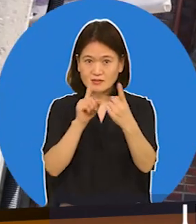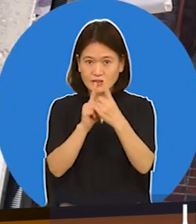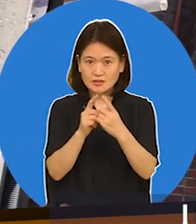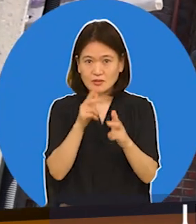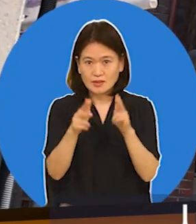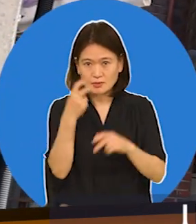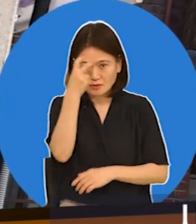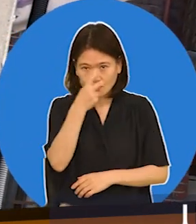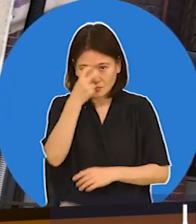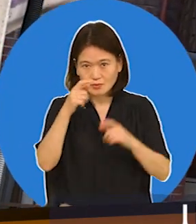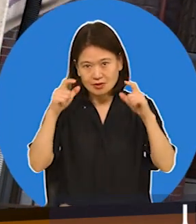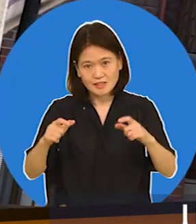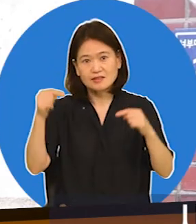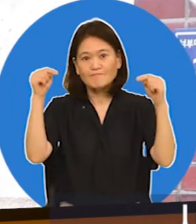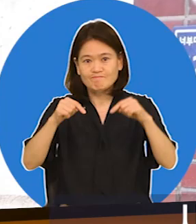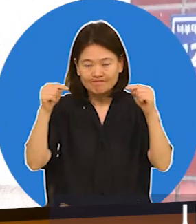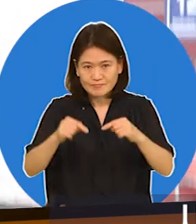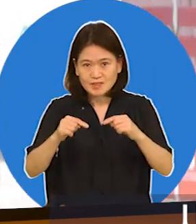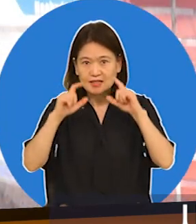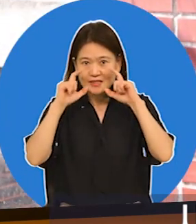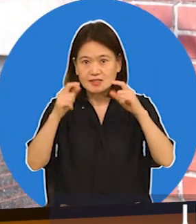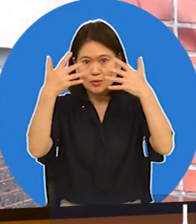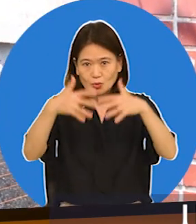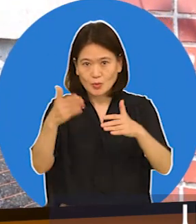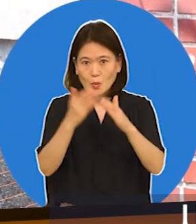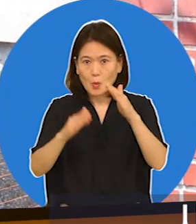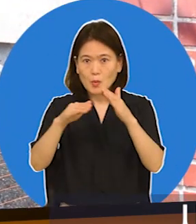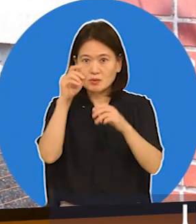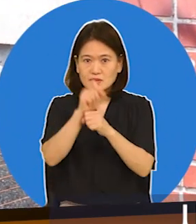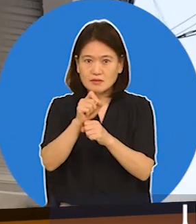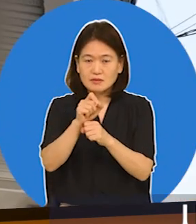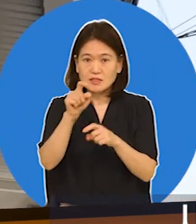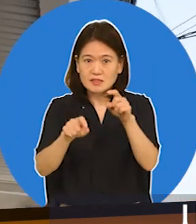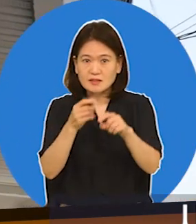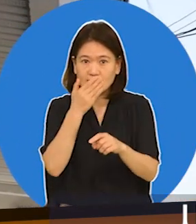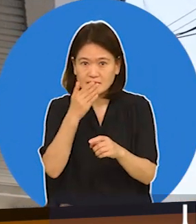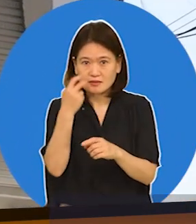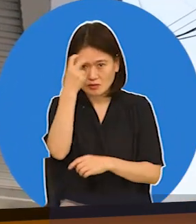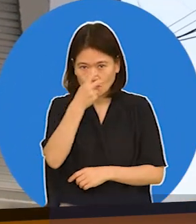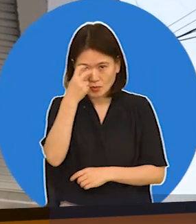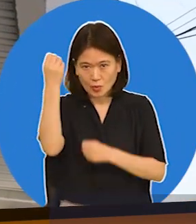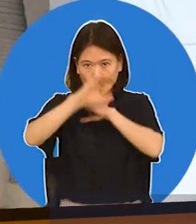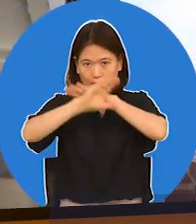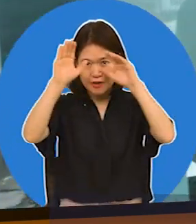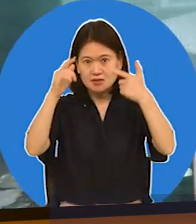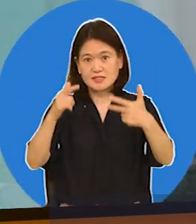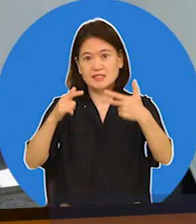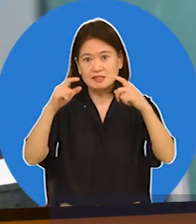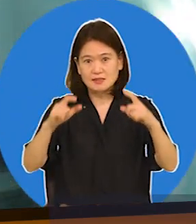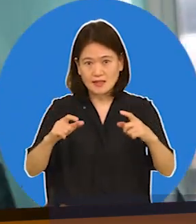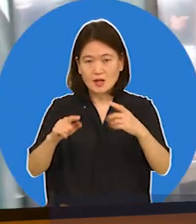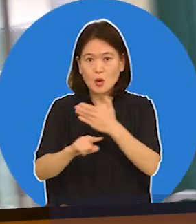사업성 검토 지자체 협의 지정 요건 공공성 및 실현가능성 등을 검토 해 광명 칠할 구역 을